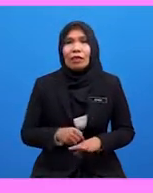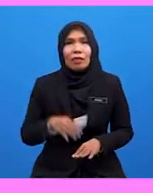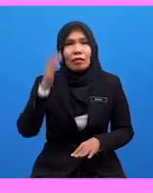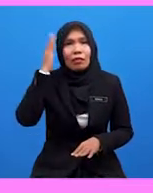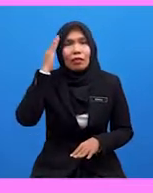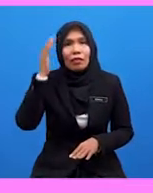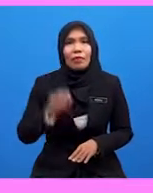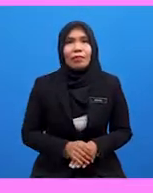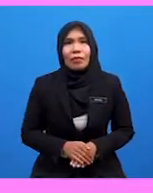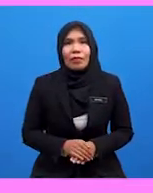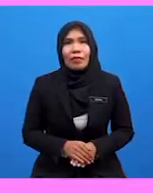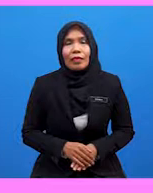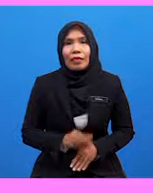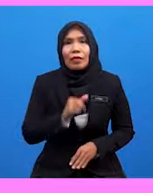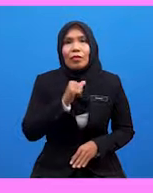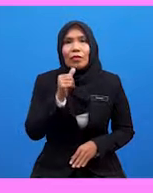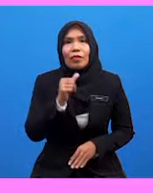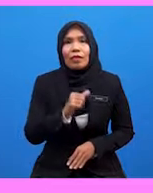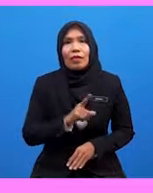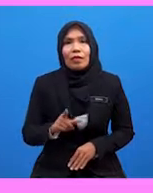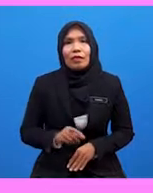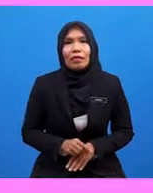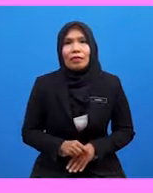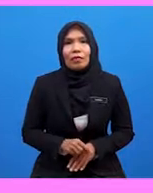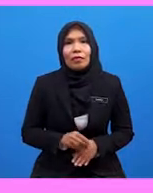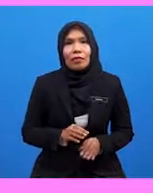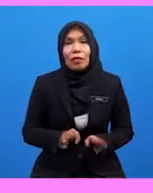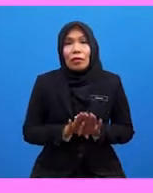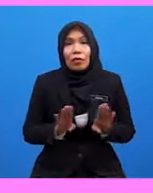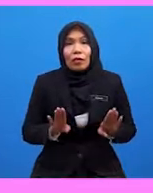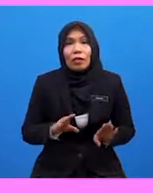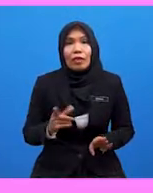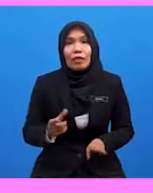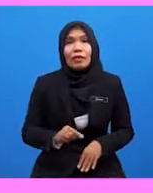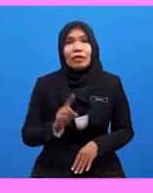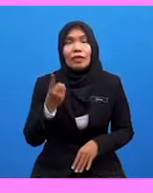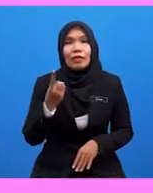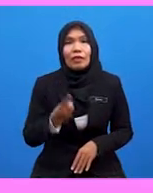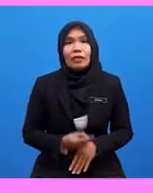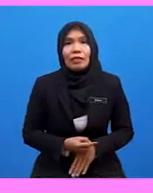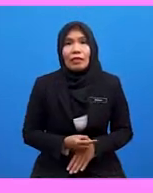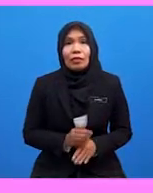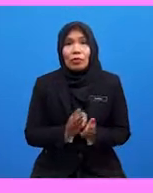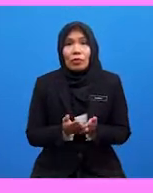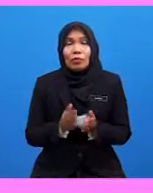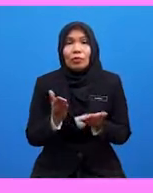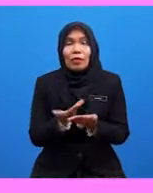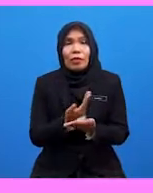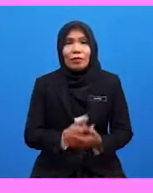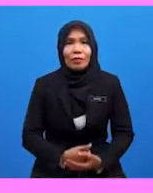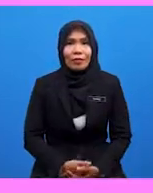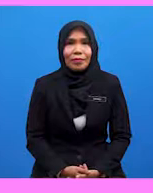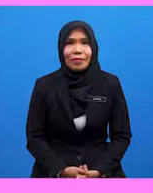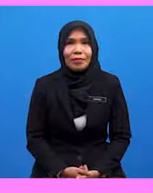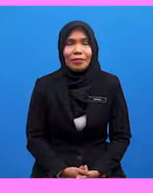Soalan bertanyakan jenis ayat perintah yang terkandung dalam pantun tersebut. Sila buat pilihan yang tepat